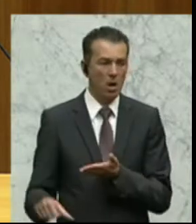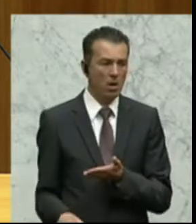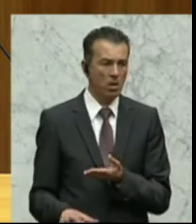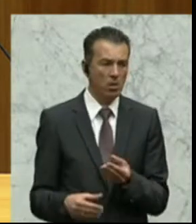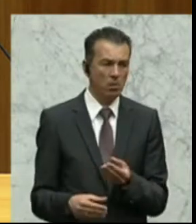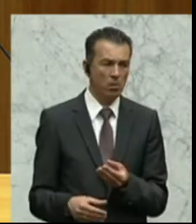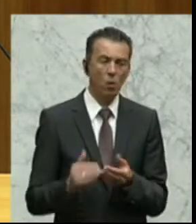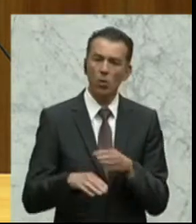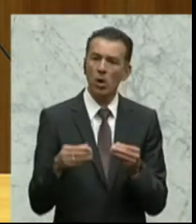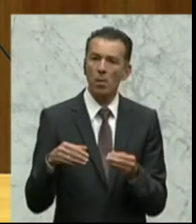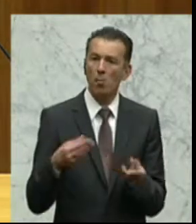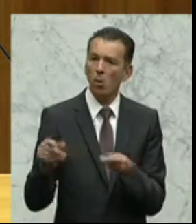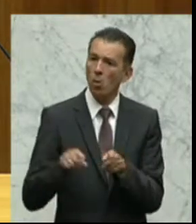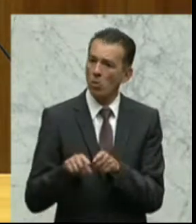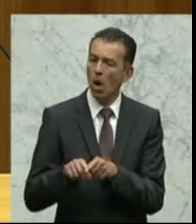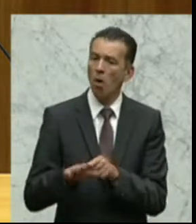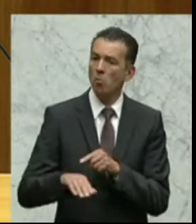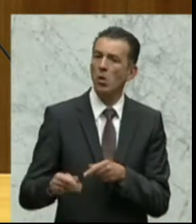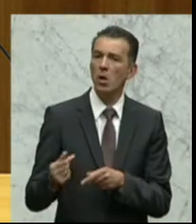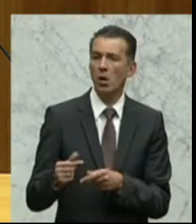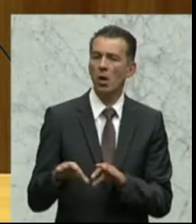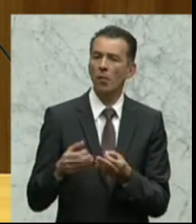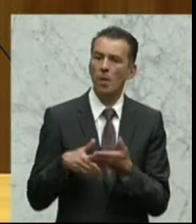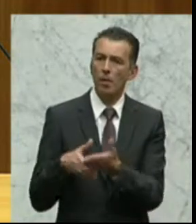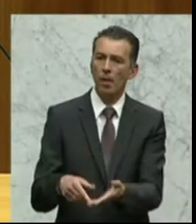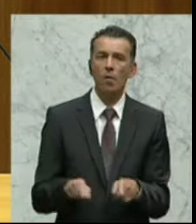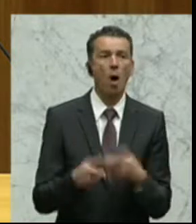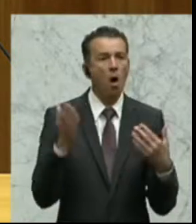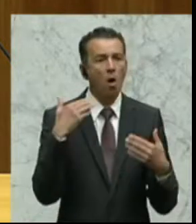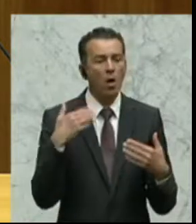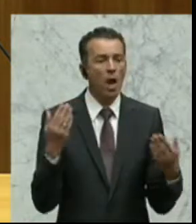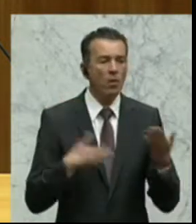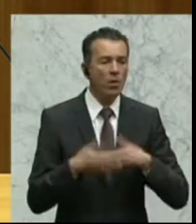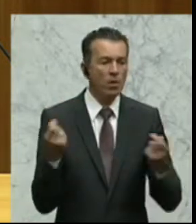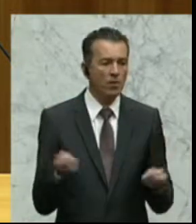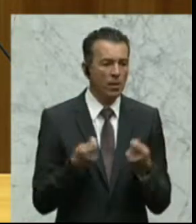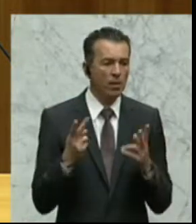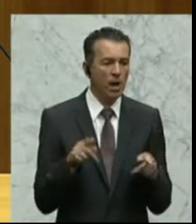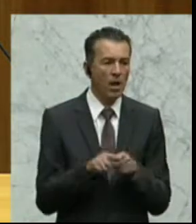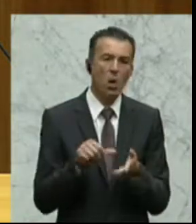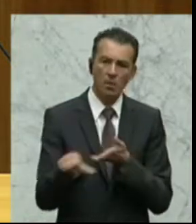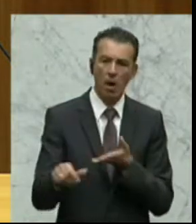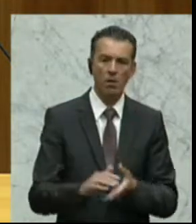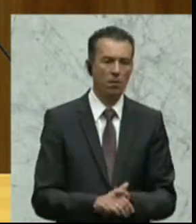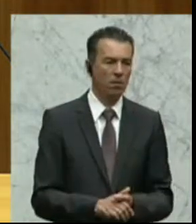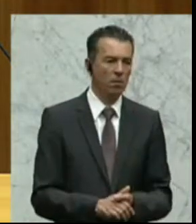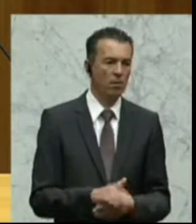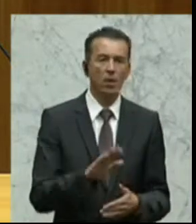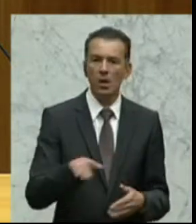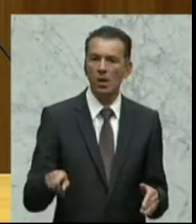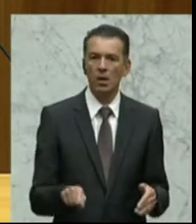und seine Kinderfamilienbeihilfe. Auch jeder landwirtschaftliche Betrieb, schau es mal an, kann einmal einen Beitrag leisten, wenn die Kinder, auch der